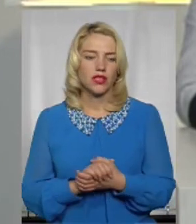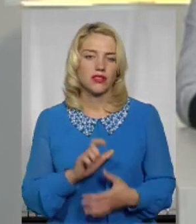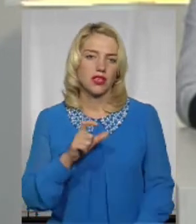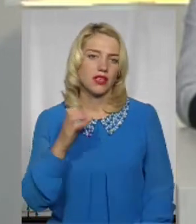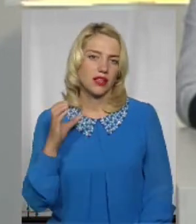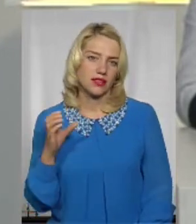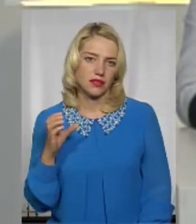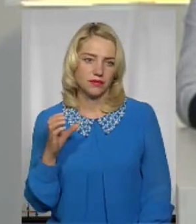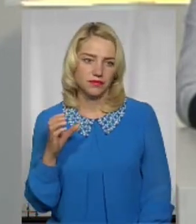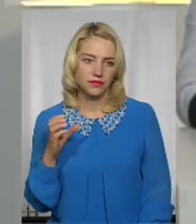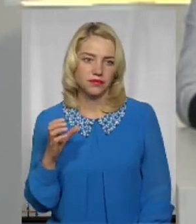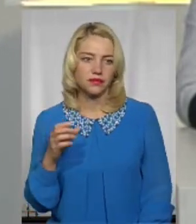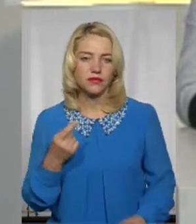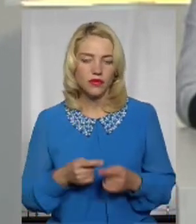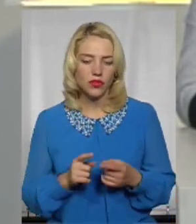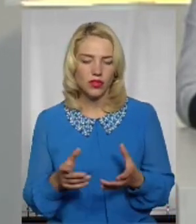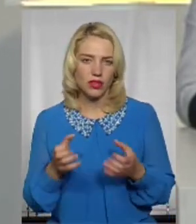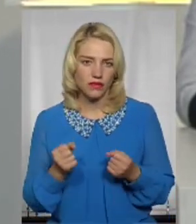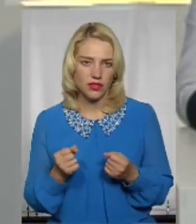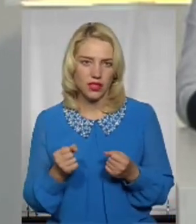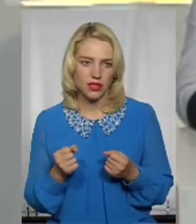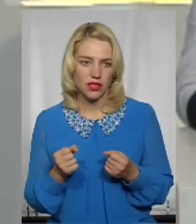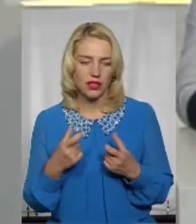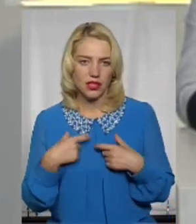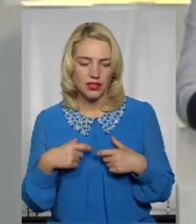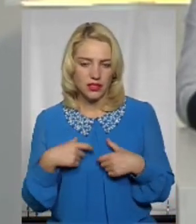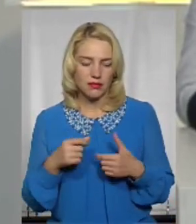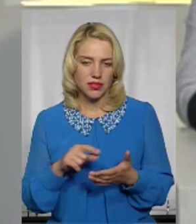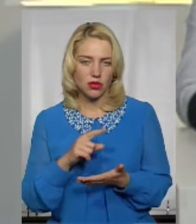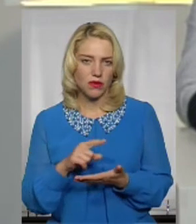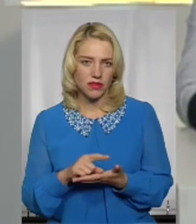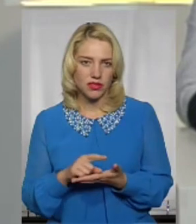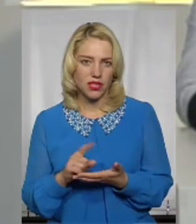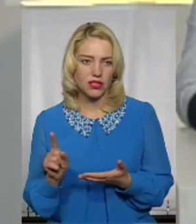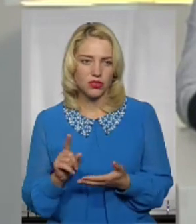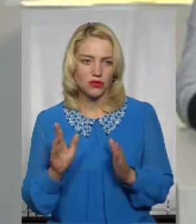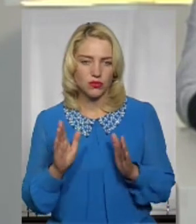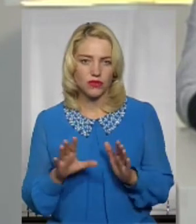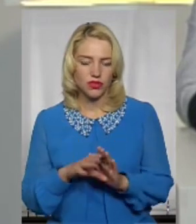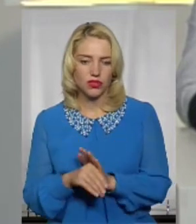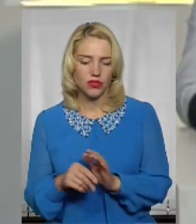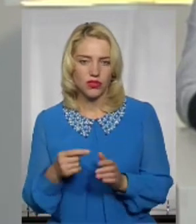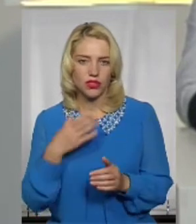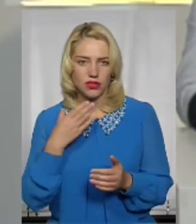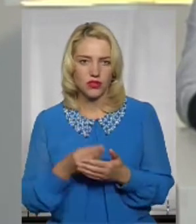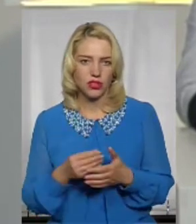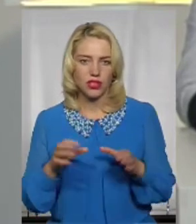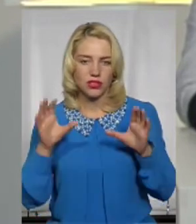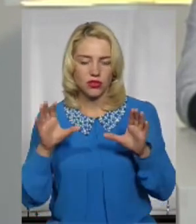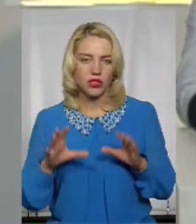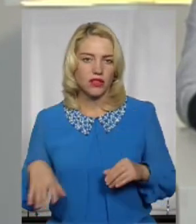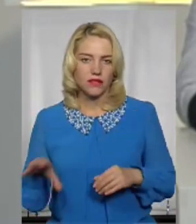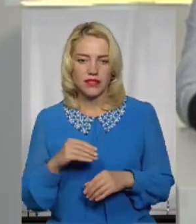ЄС, вона взяла на себе зобов'язання, що буде втілювати у своє законодавство